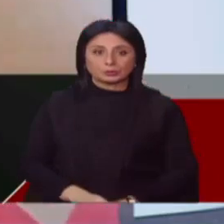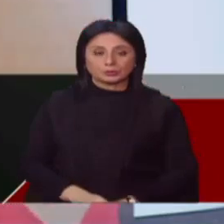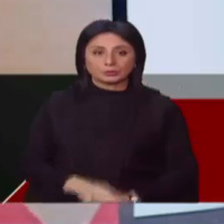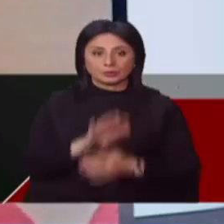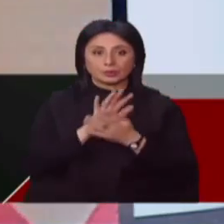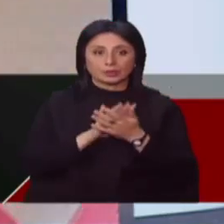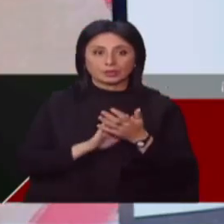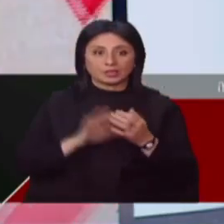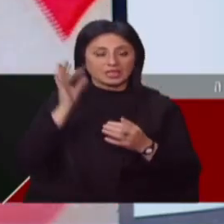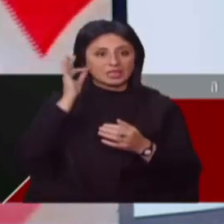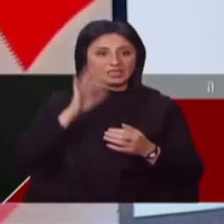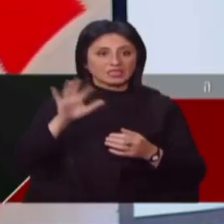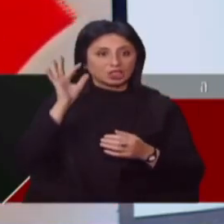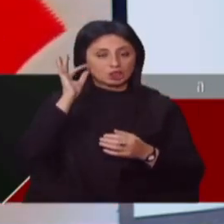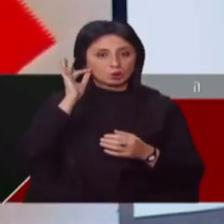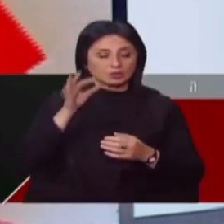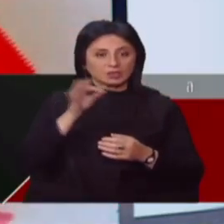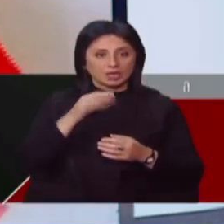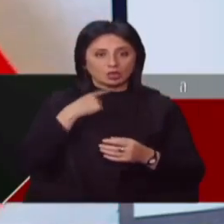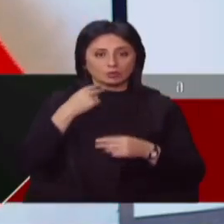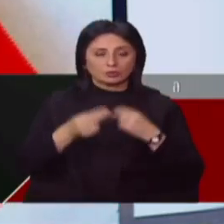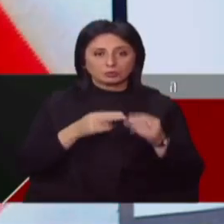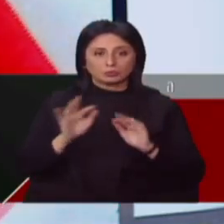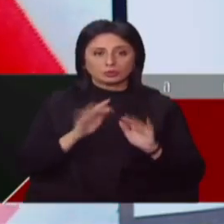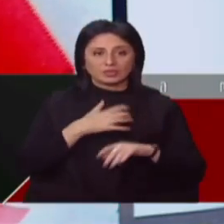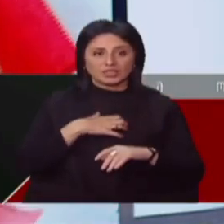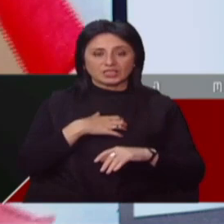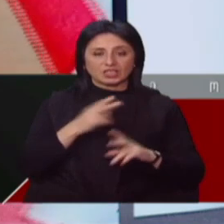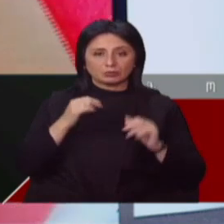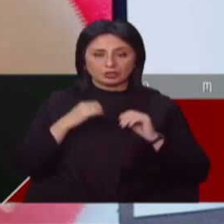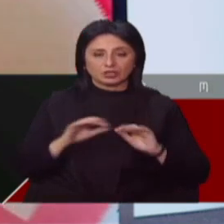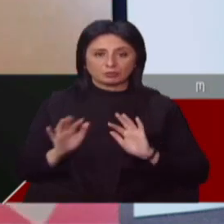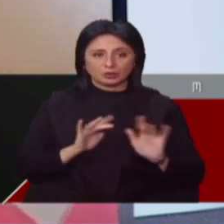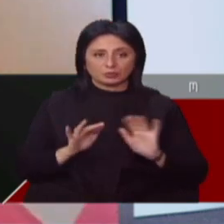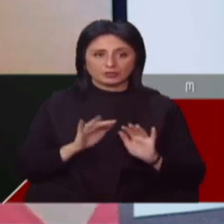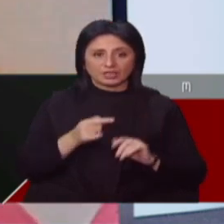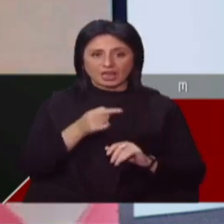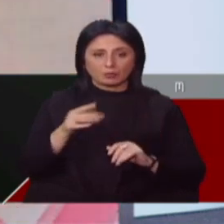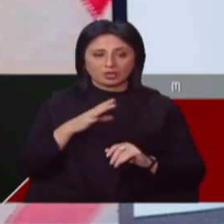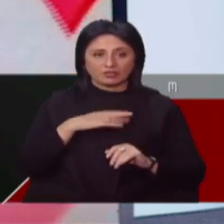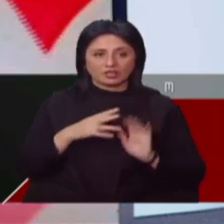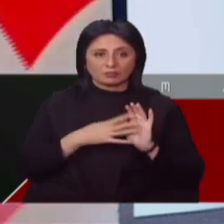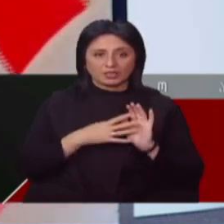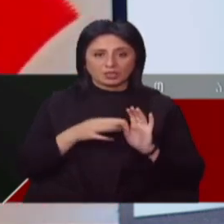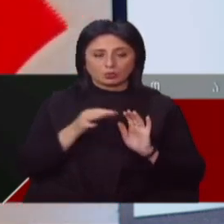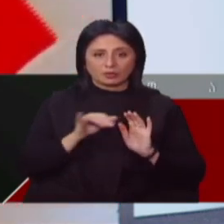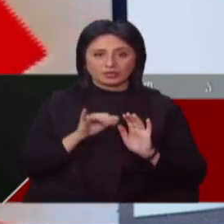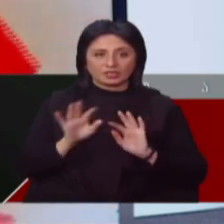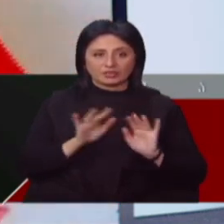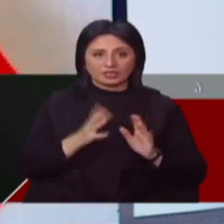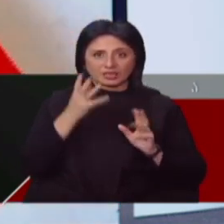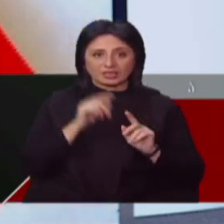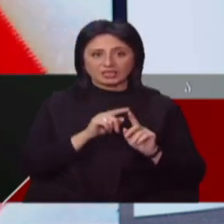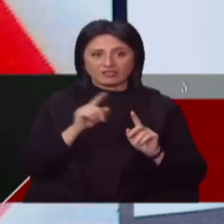თამაშობას ვაგრძელებთ. სამეგრელოთი ზუგდიდის რაიონში ხმისმიცემის პროცესი ძირითადად მშვიდად მიმდინარეობდა. გამონაკლისი იყო მეცხრეუბანი, სადაც ვითარება